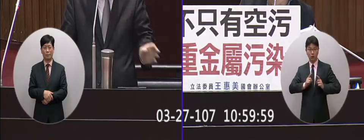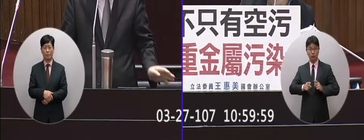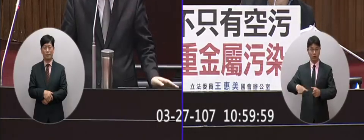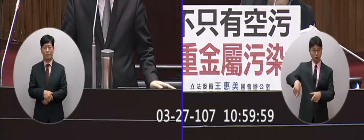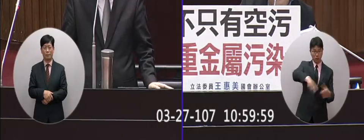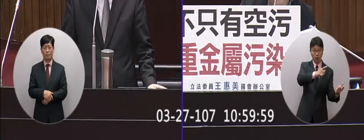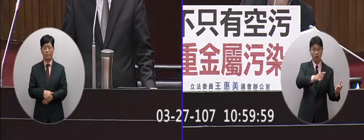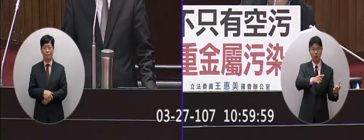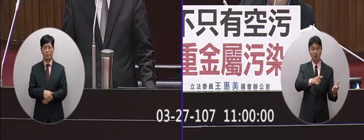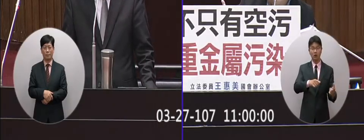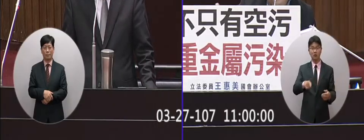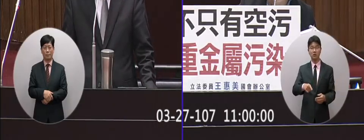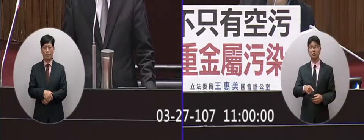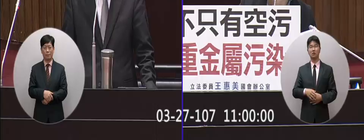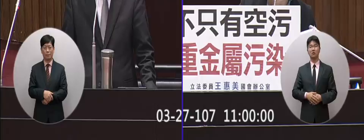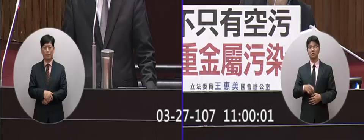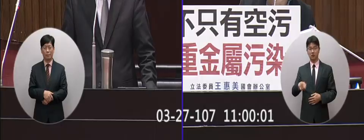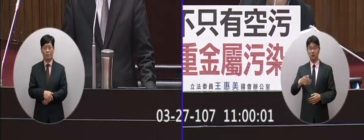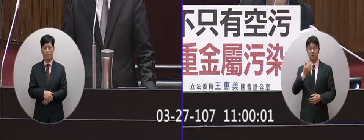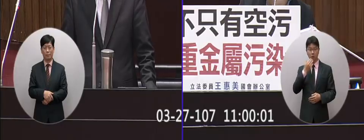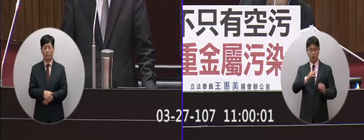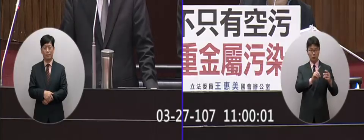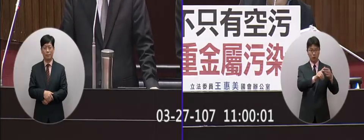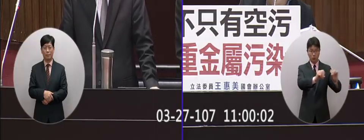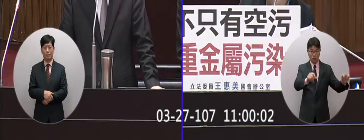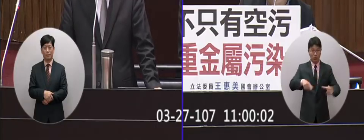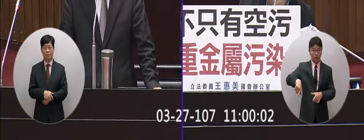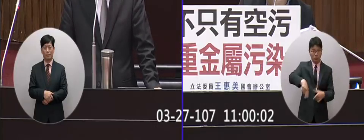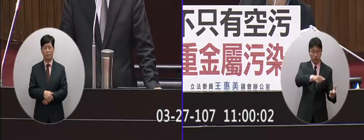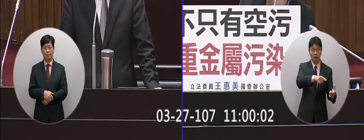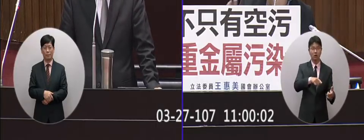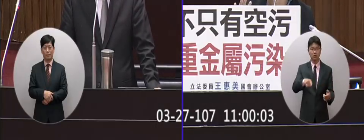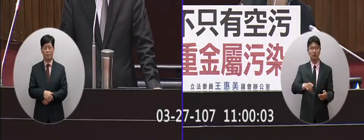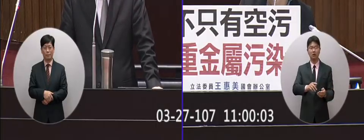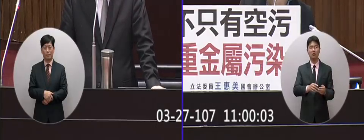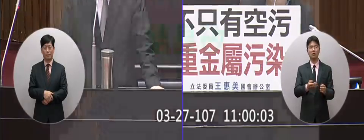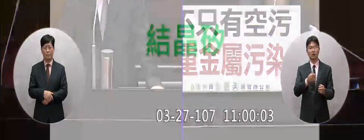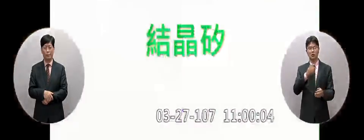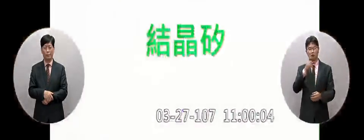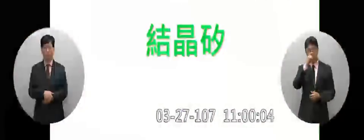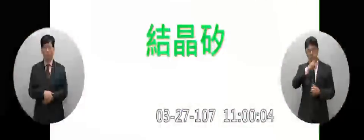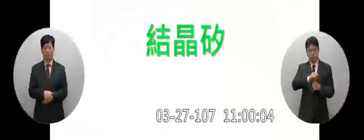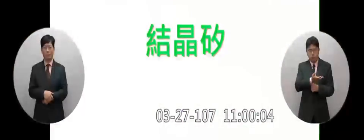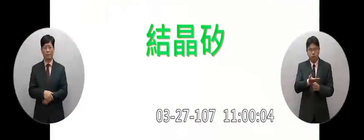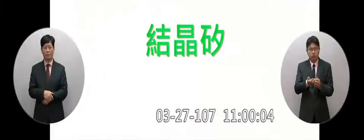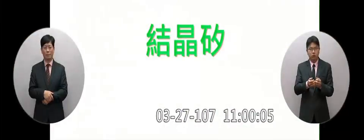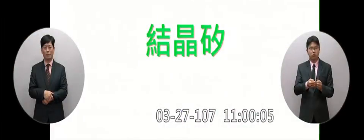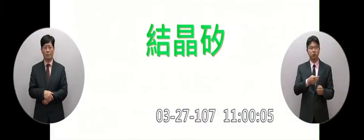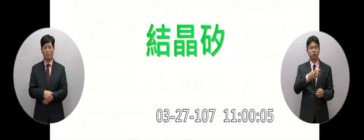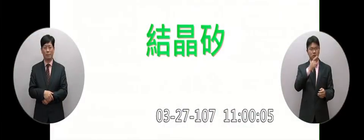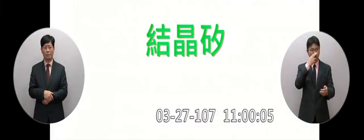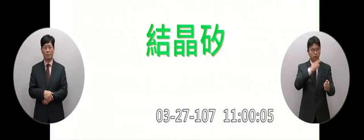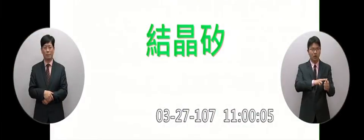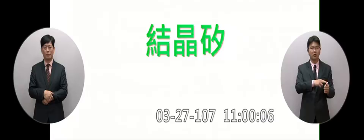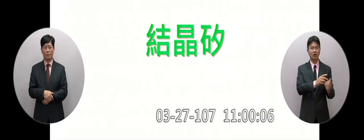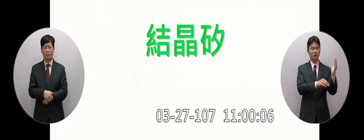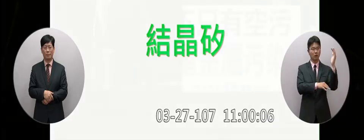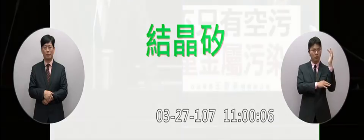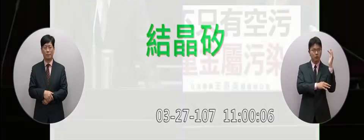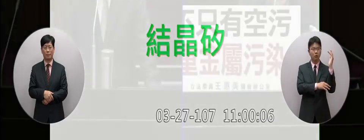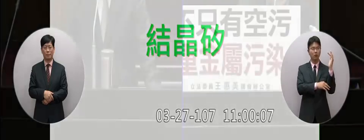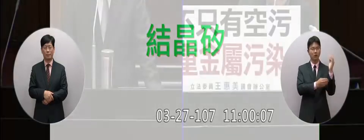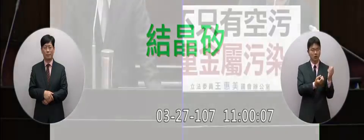话，是氯化矽乱倾倒在土地上，它会变成树木跟草都无法生长的一个非常毒的一个东西